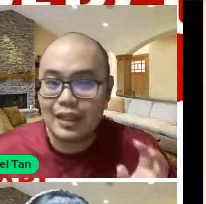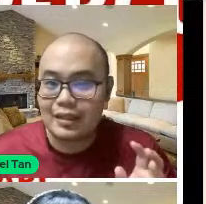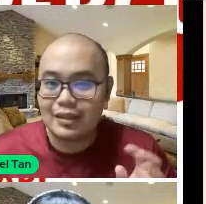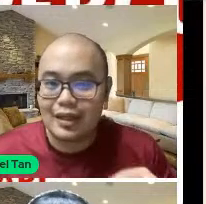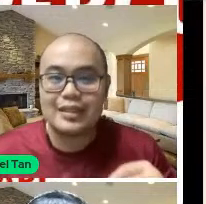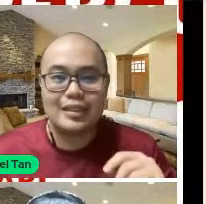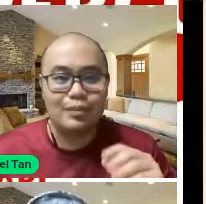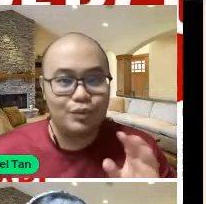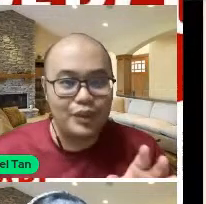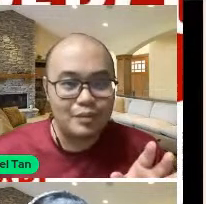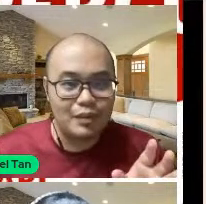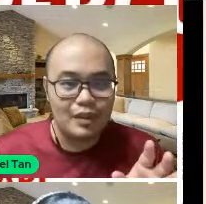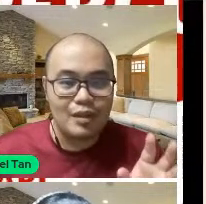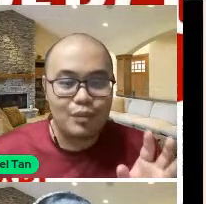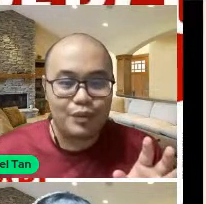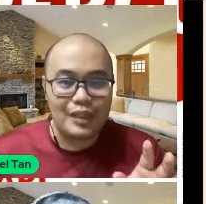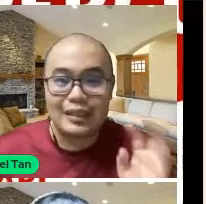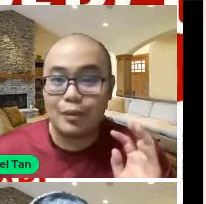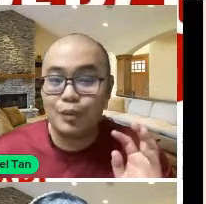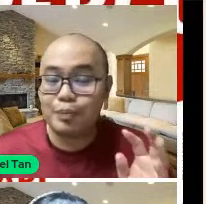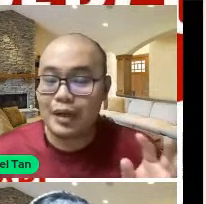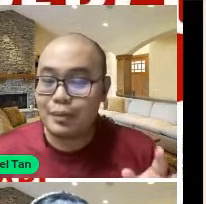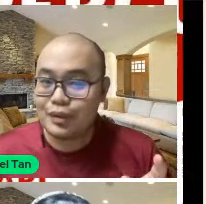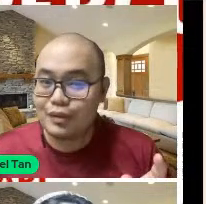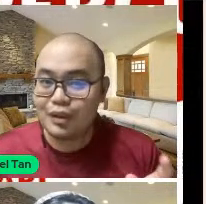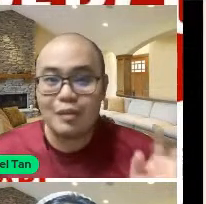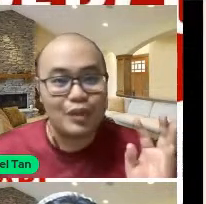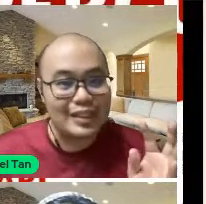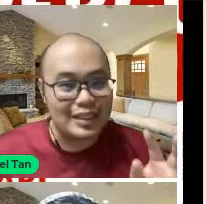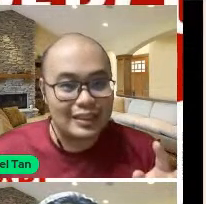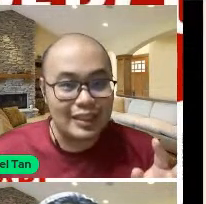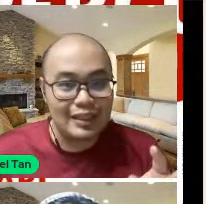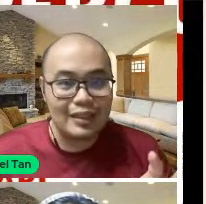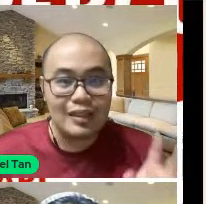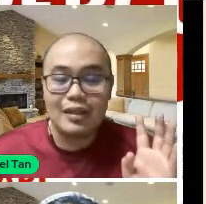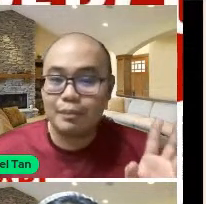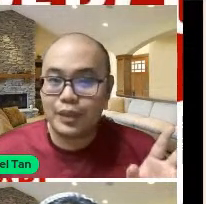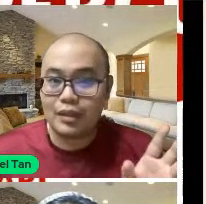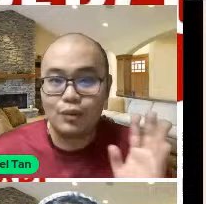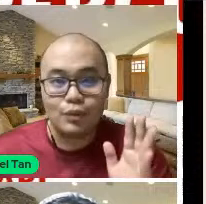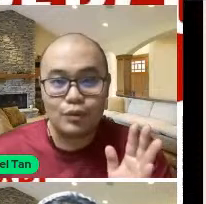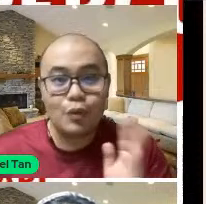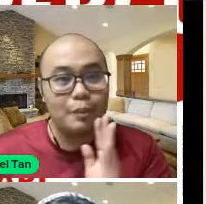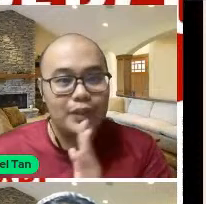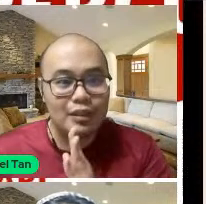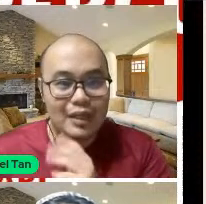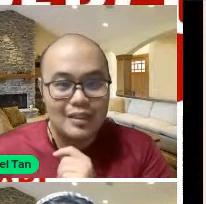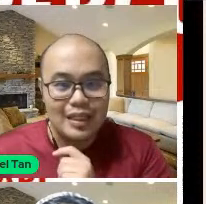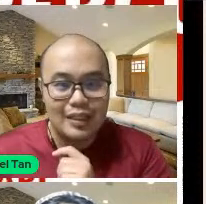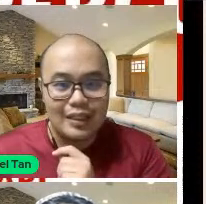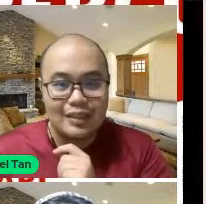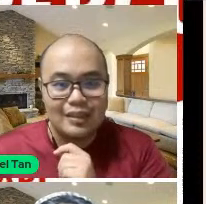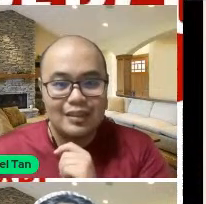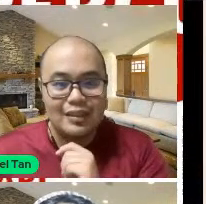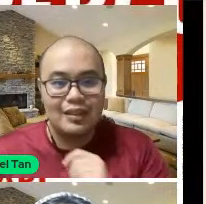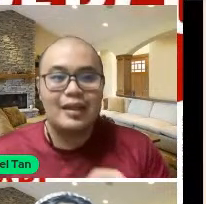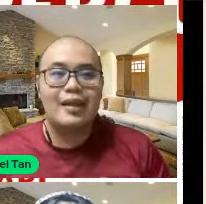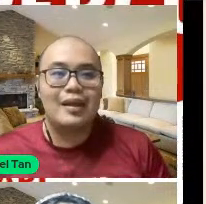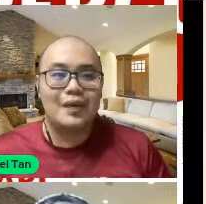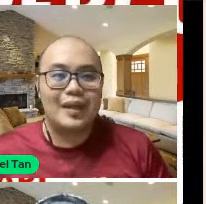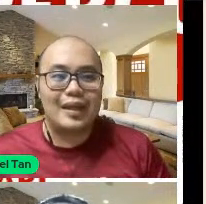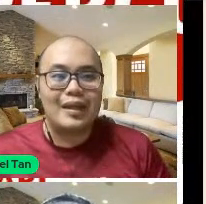perancangan ada di murid-murid ataupun para penonton boleh catatkan di untuk perancangan